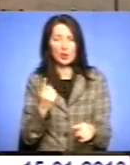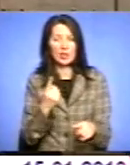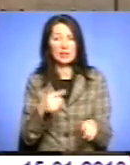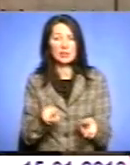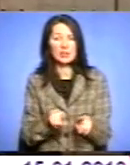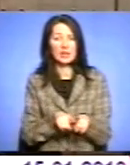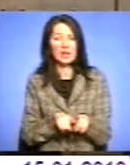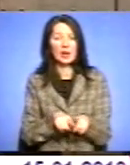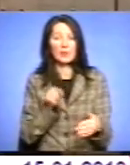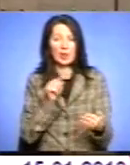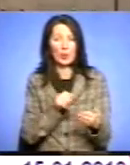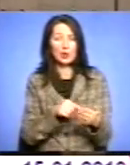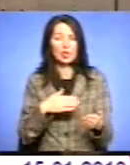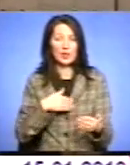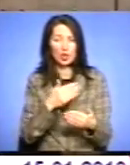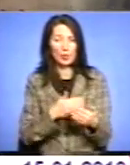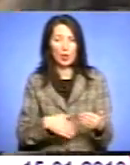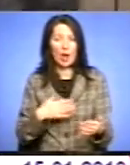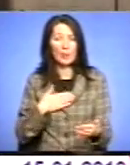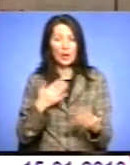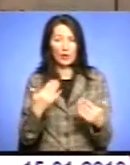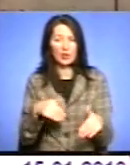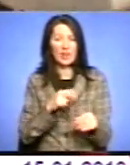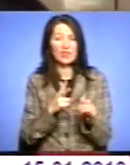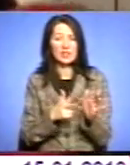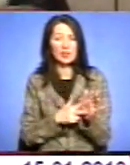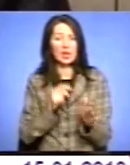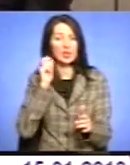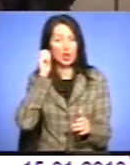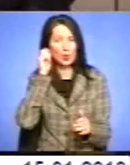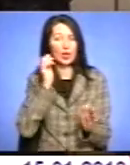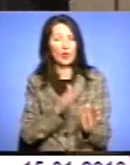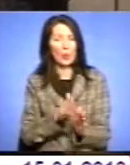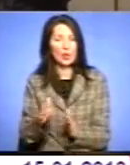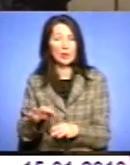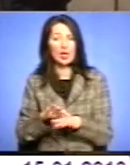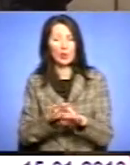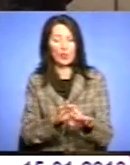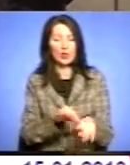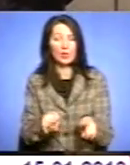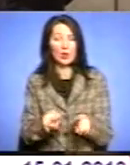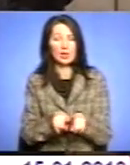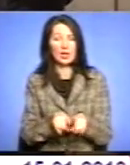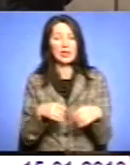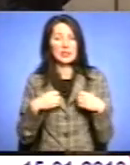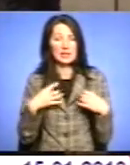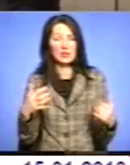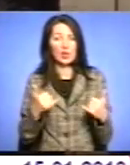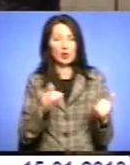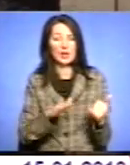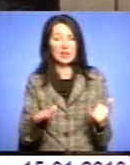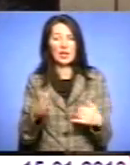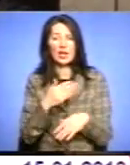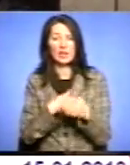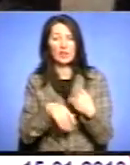мовити, з пунктів нашої програми. Ми вже 18 років поспіль проводимо таке свято для дітей-інвалідів